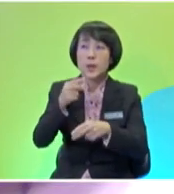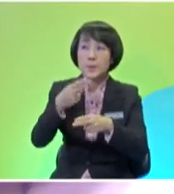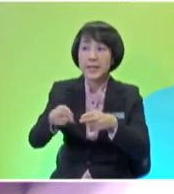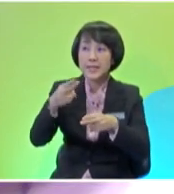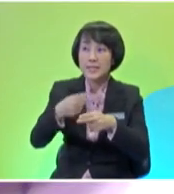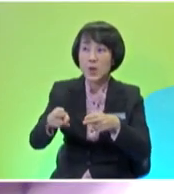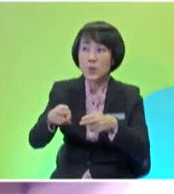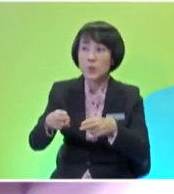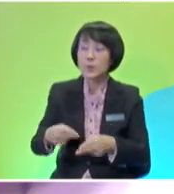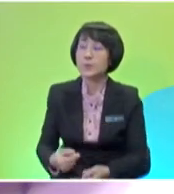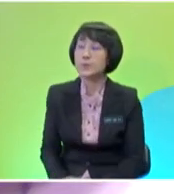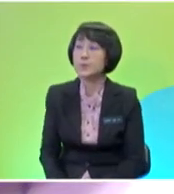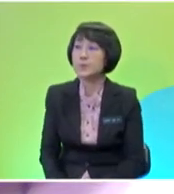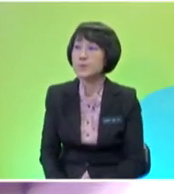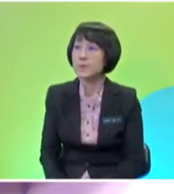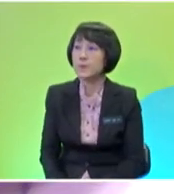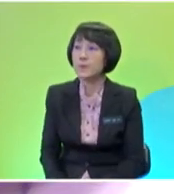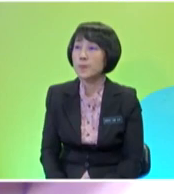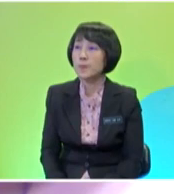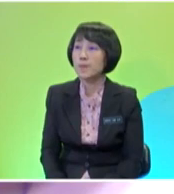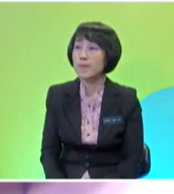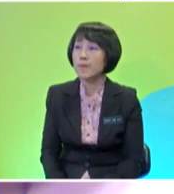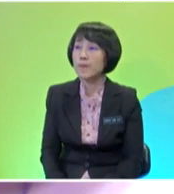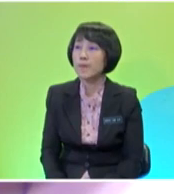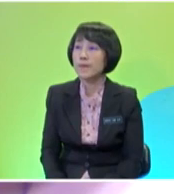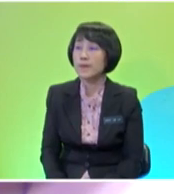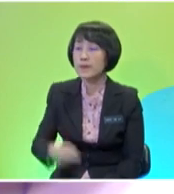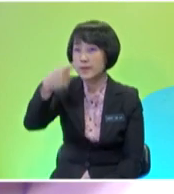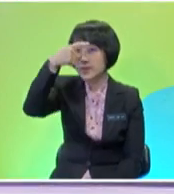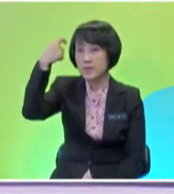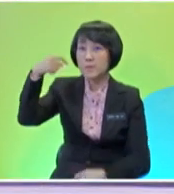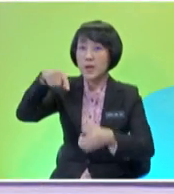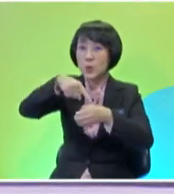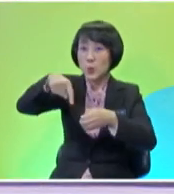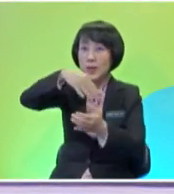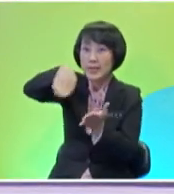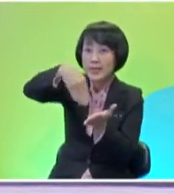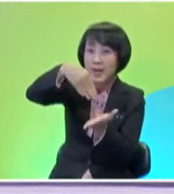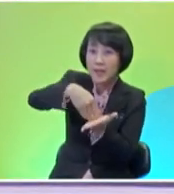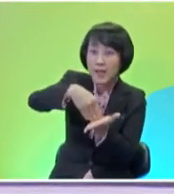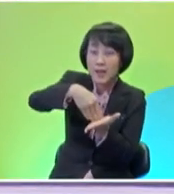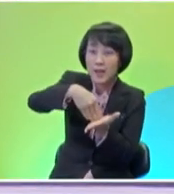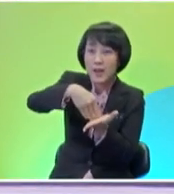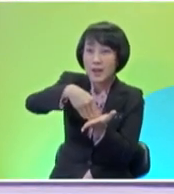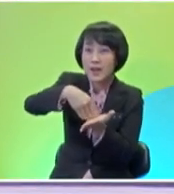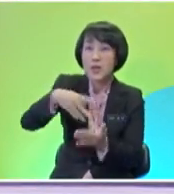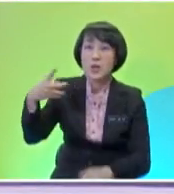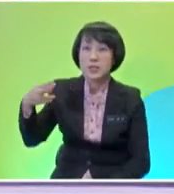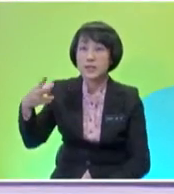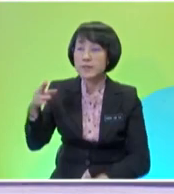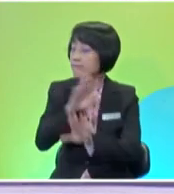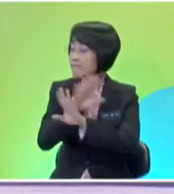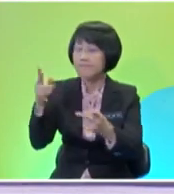sisi. Bila sisi nanti berlubanglah pula tepi kan? Betul. Tak kemas. Okey, kita telah